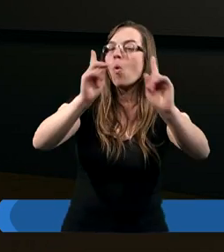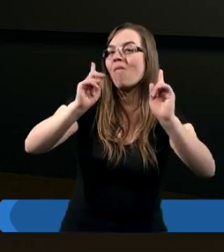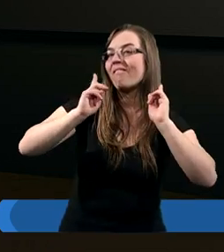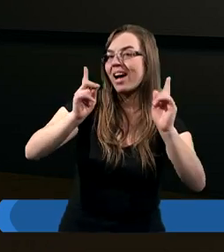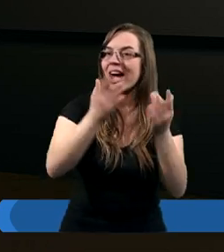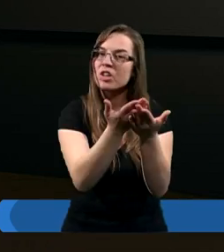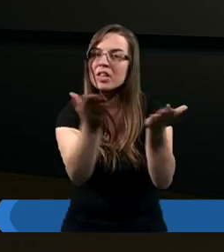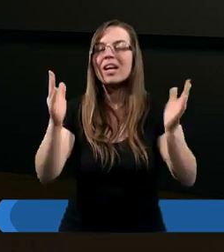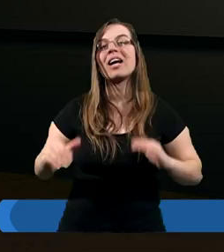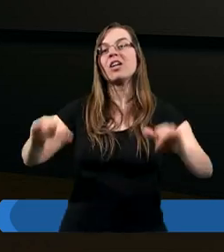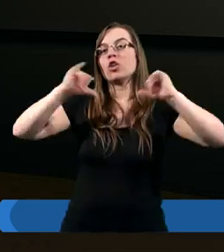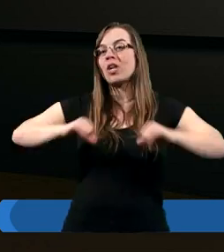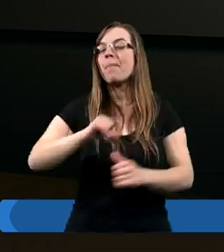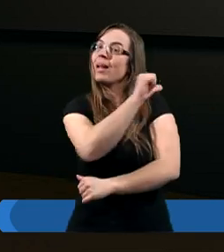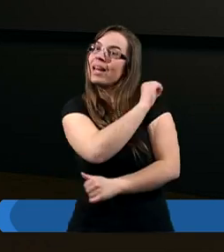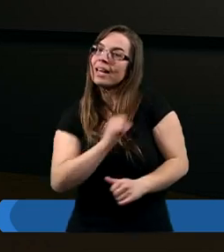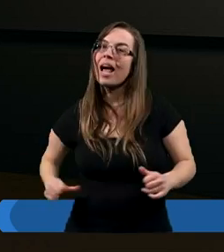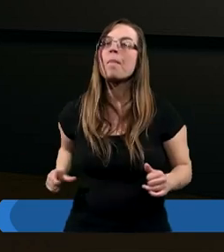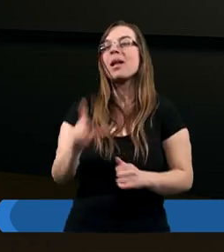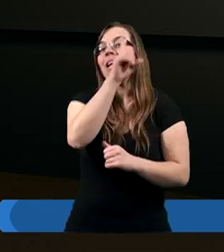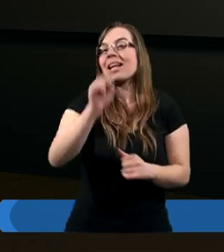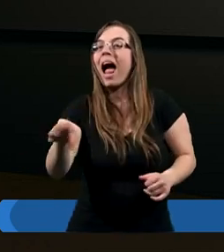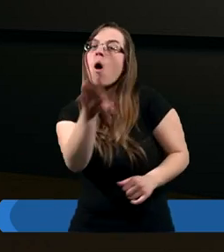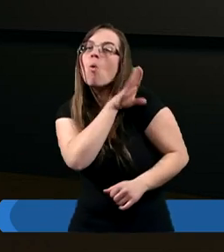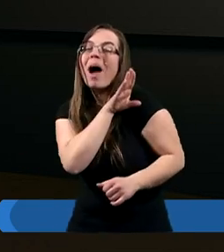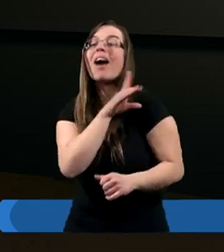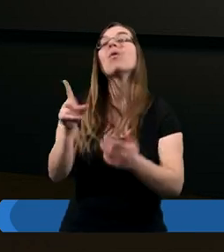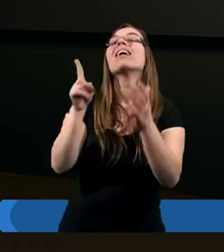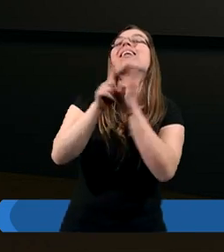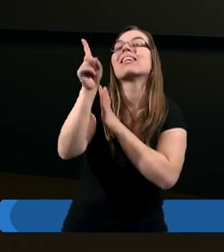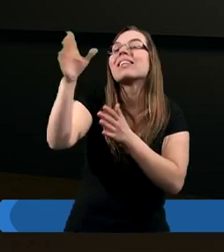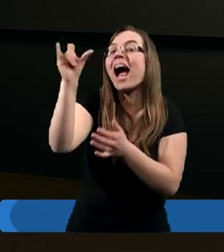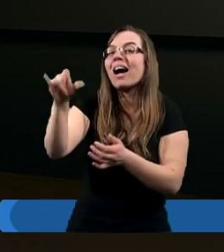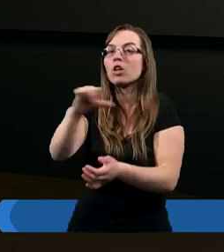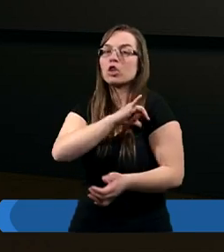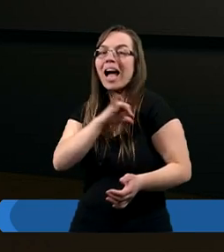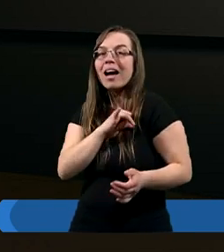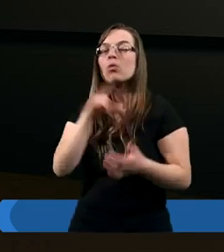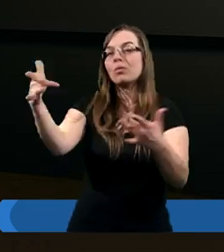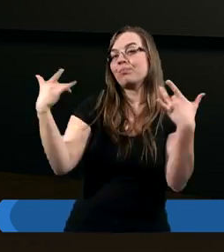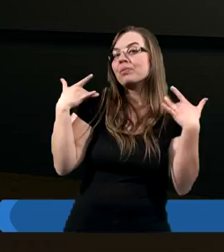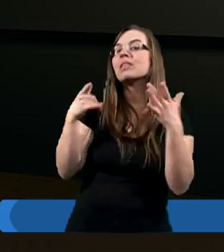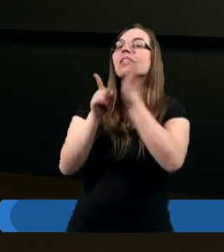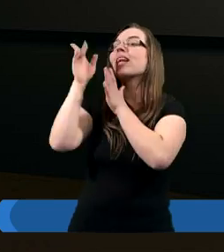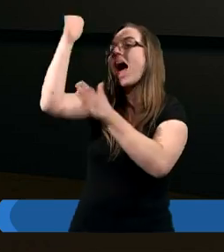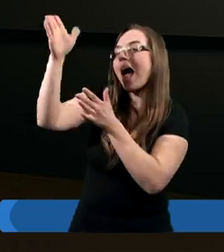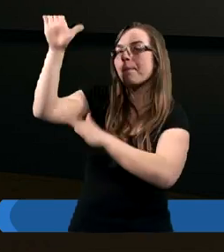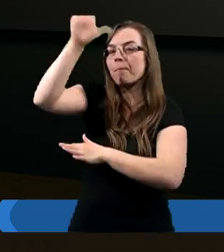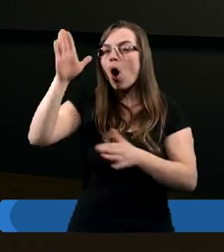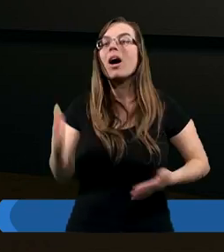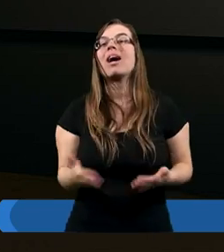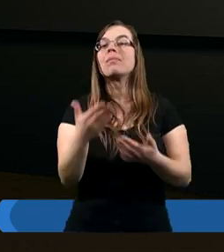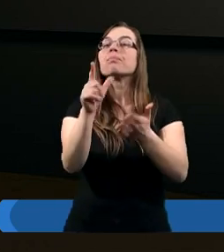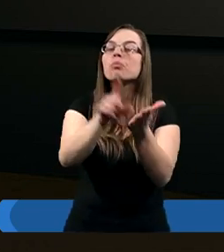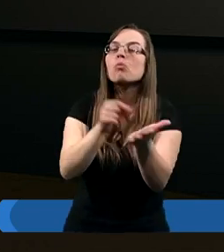uważajcie siebie samych za umarłych dla grzechu, a żyjących dla Boga.